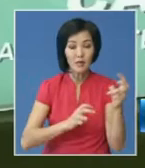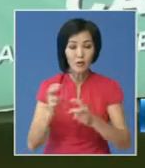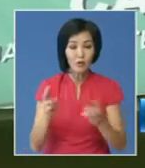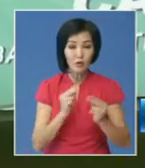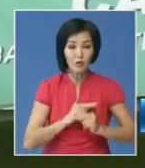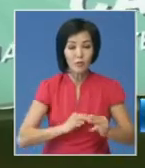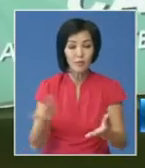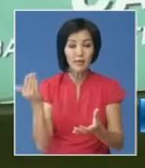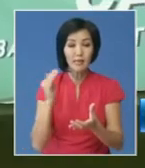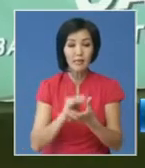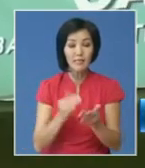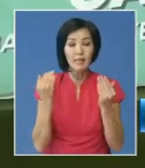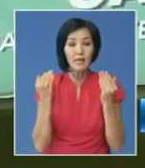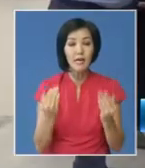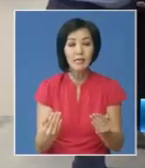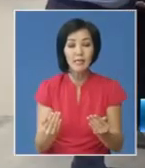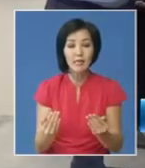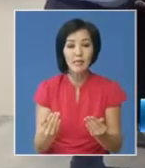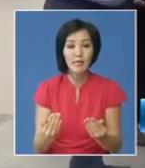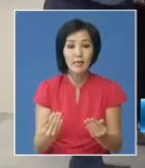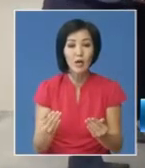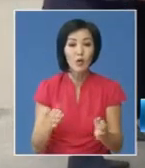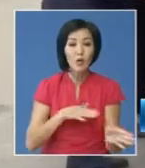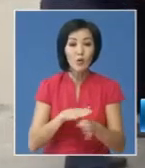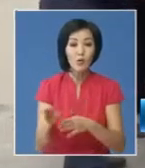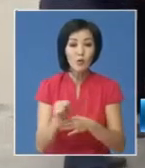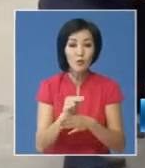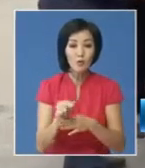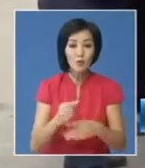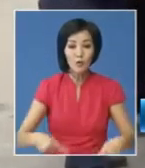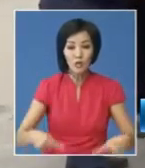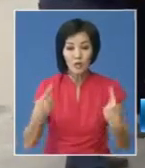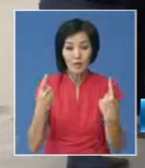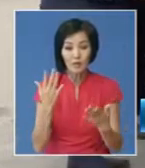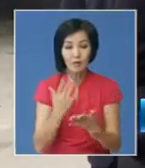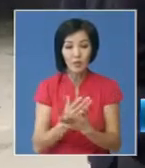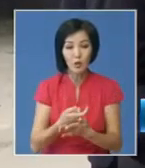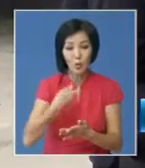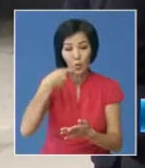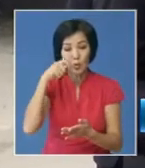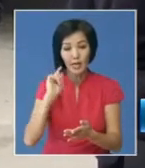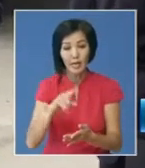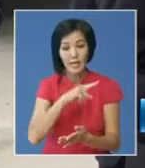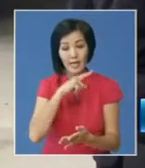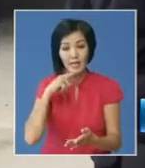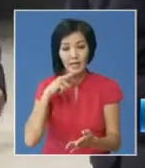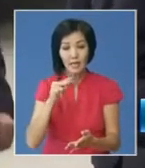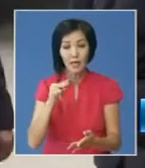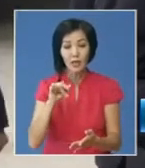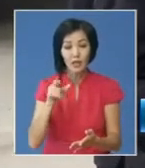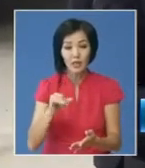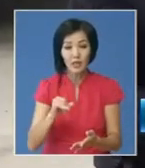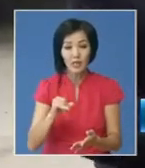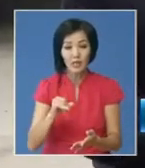жұмысымен де танысты. Қазір өндіріс орны күрделі жөндеуден өтіп, жаңғырып жатыр. Украина, Швеция, Ресей, Чехия мен Австриядан